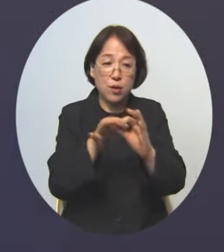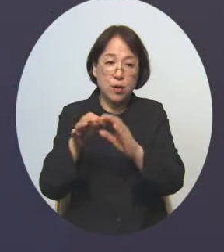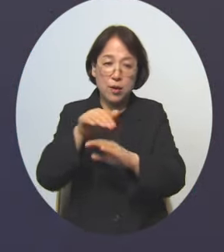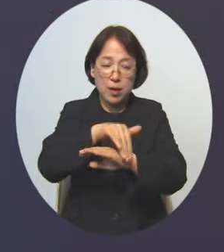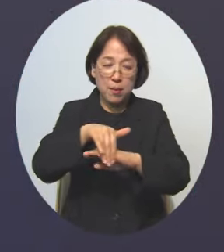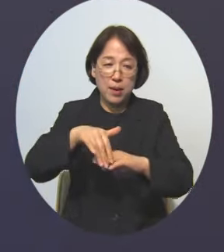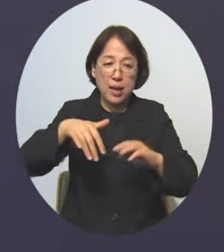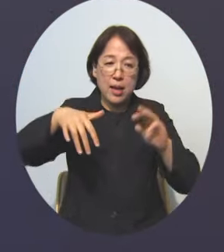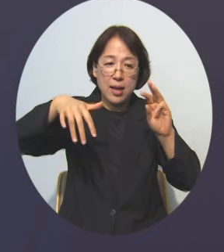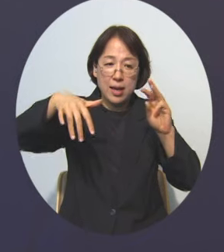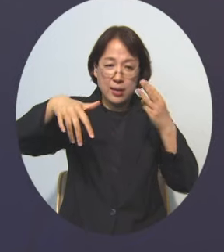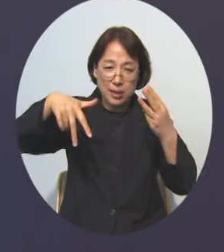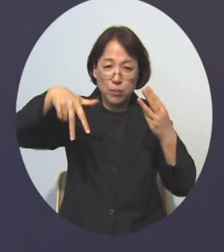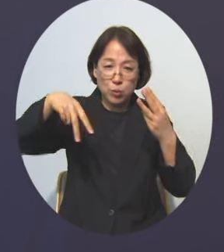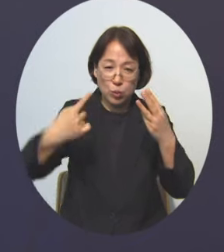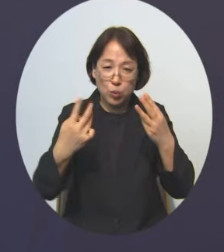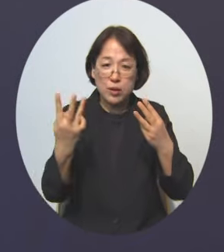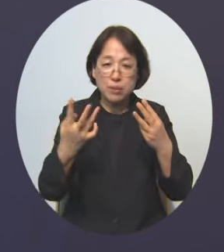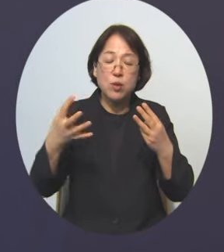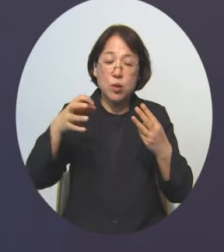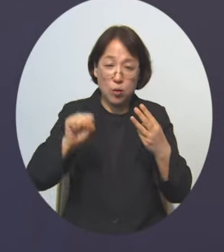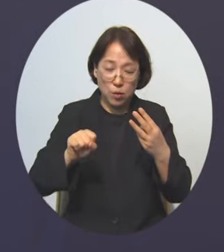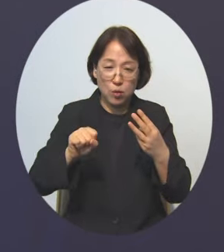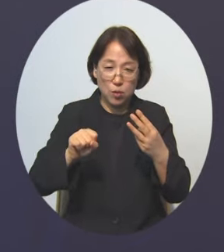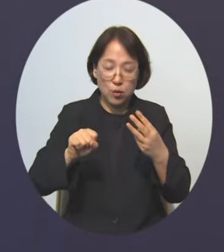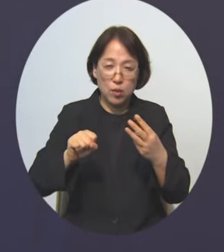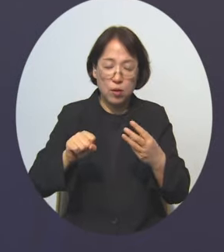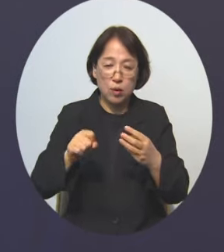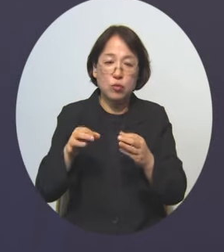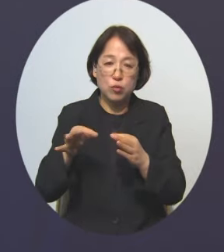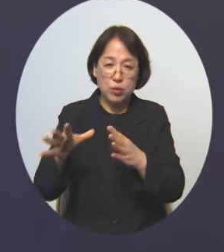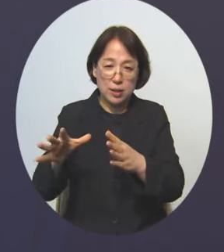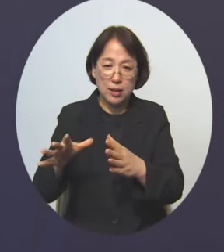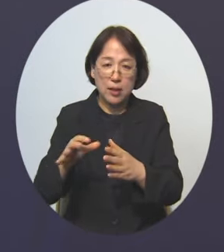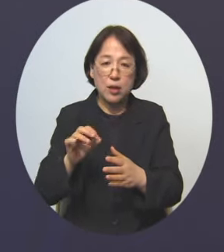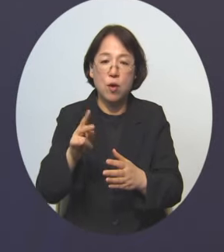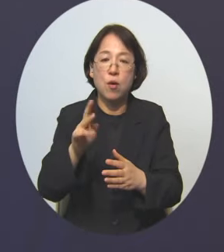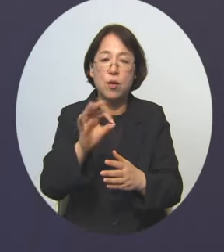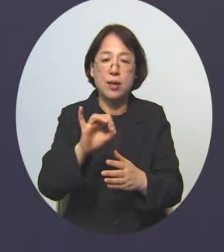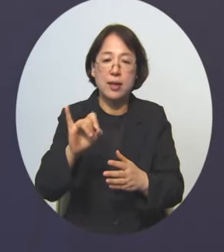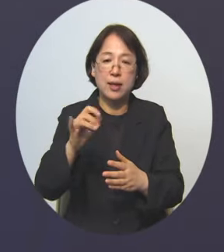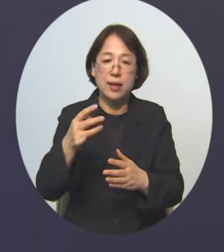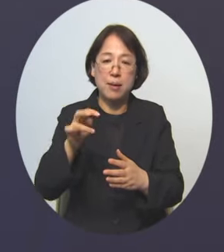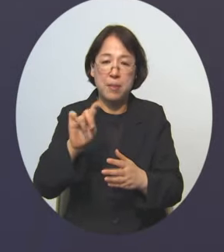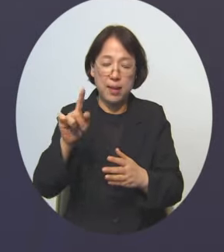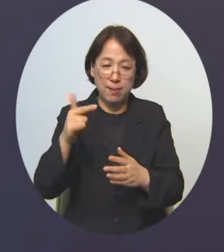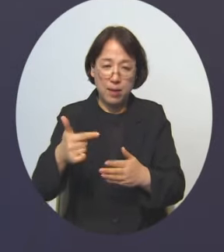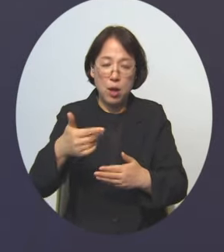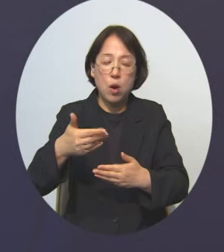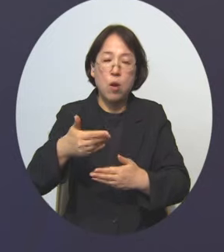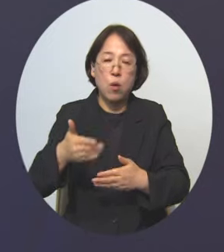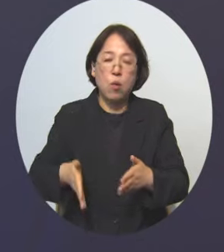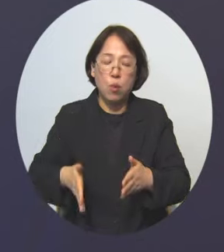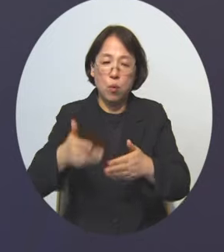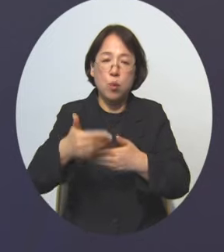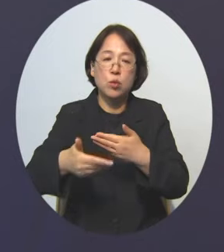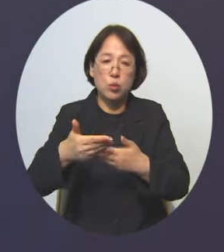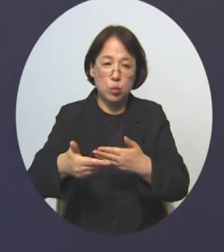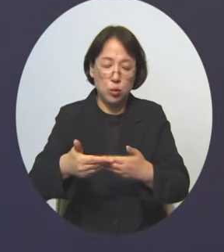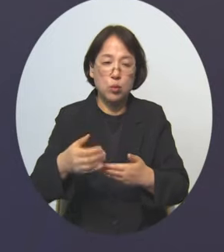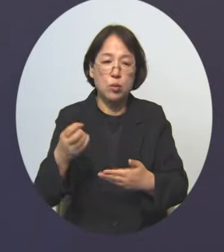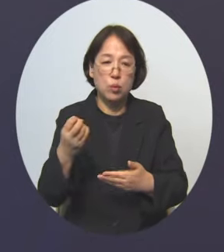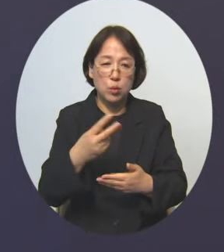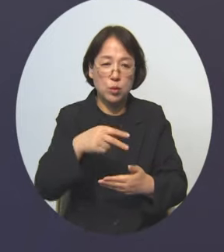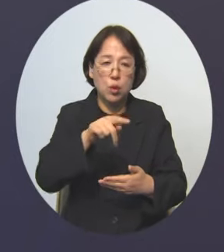막대한 재정이 투입되는 영일만 횡단 고속도로 건설을 빠르게 추진하고 또 경북 성주시와 대구 간 고속도로